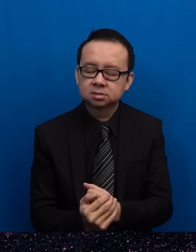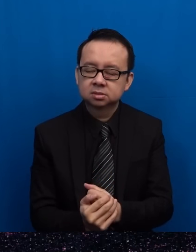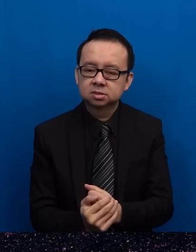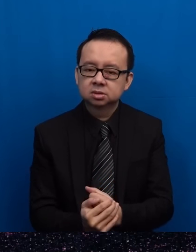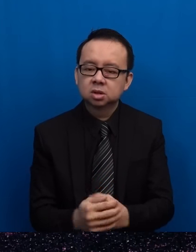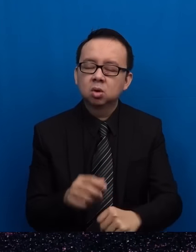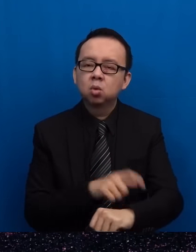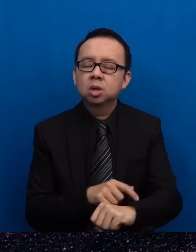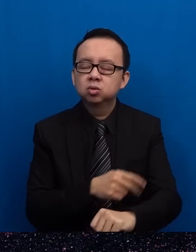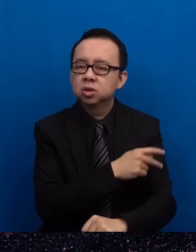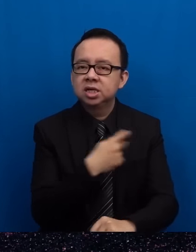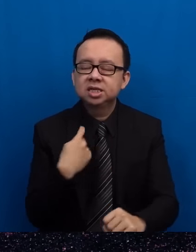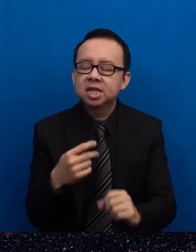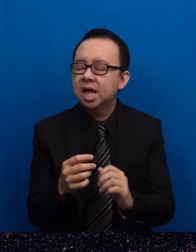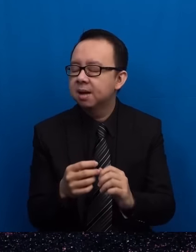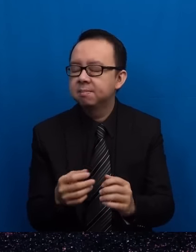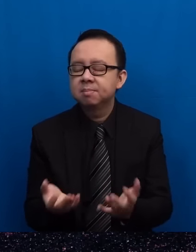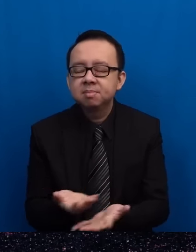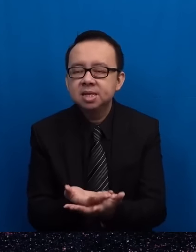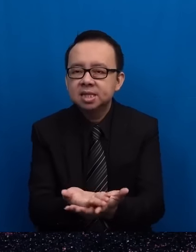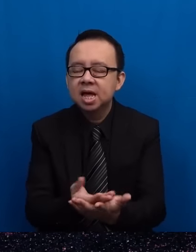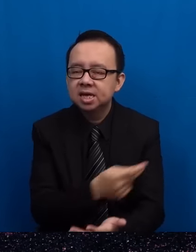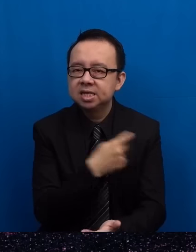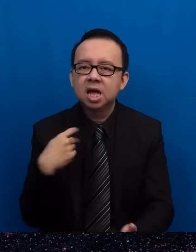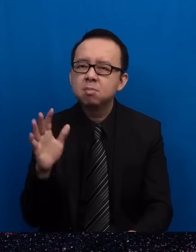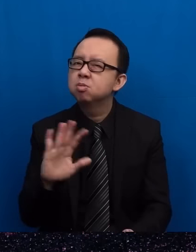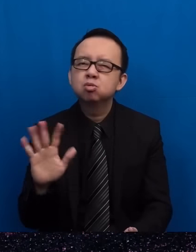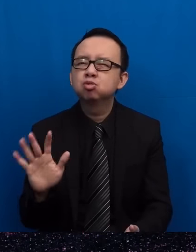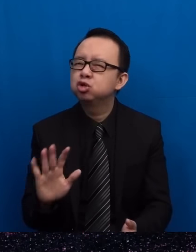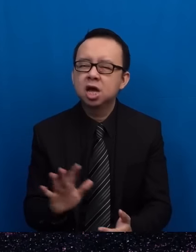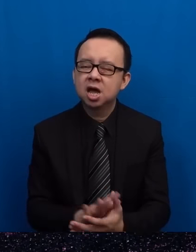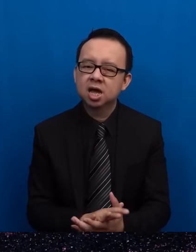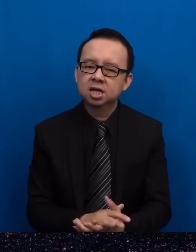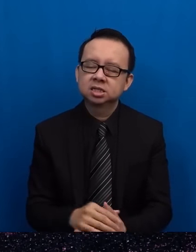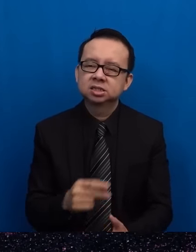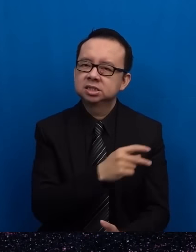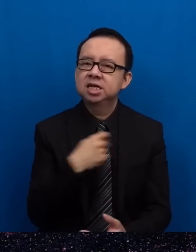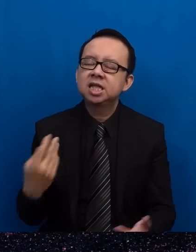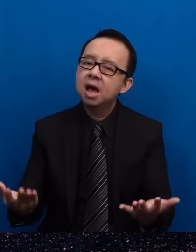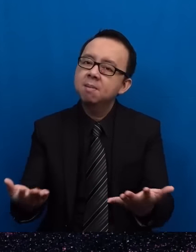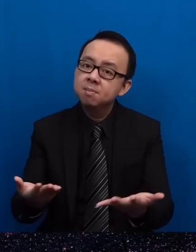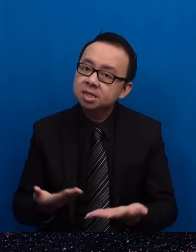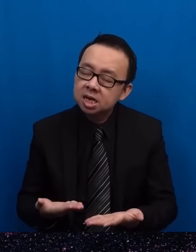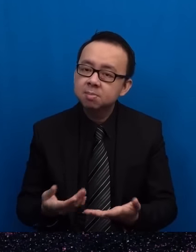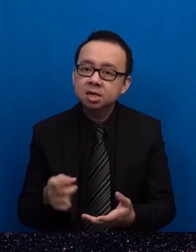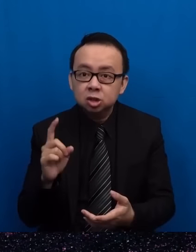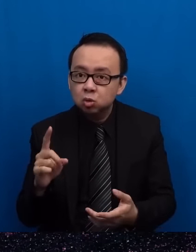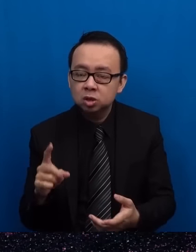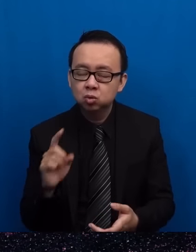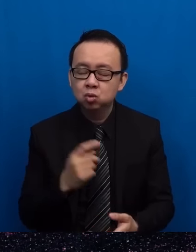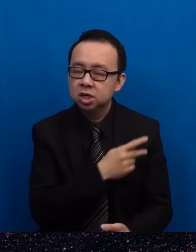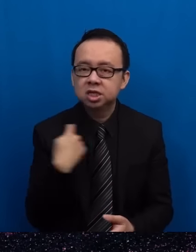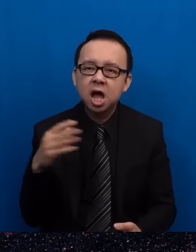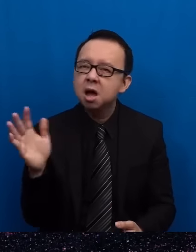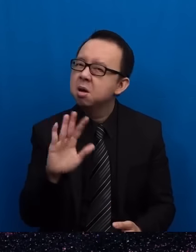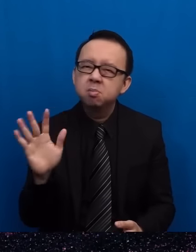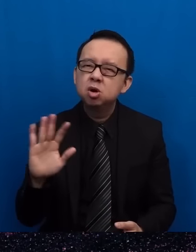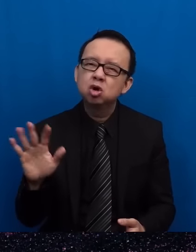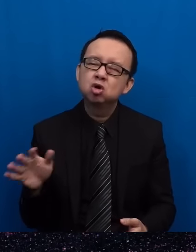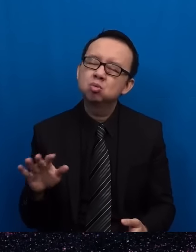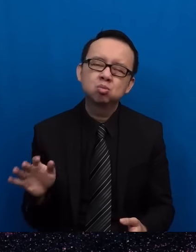meminta. Simple. Inilah bentuk jawaban doa dalam kehidupan kita. Kita menerima sesuatu yang kita belum memiliki,